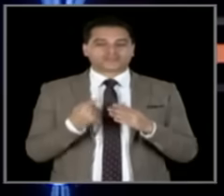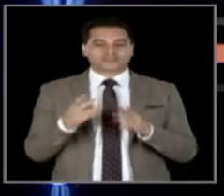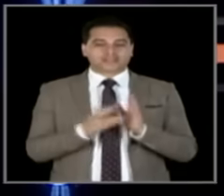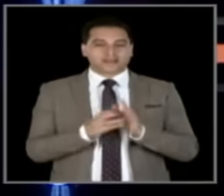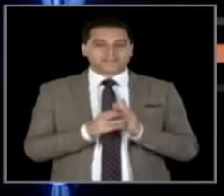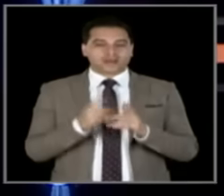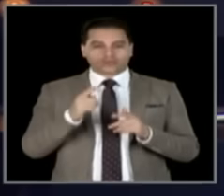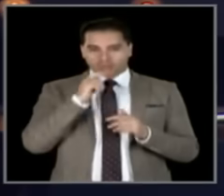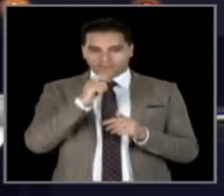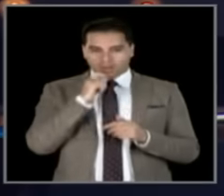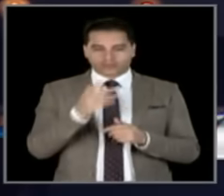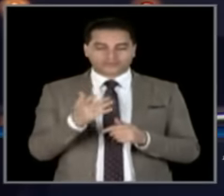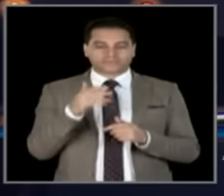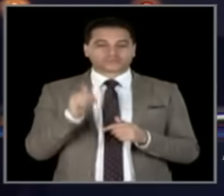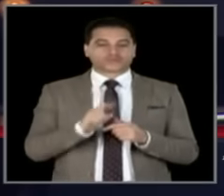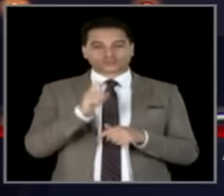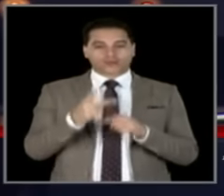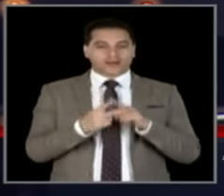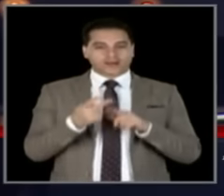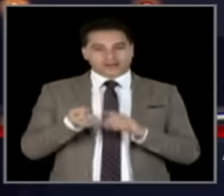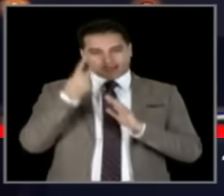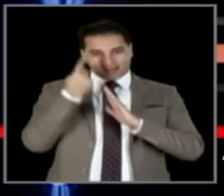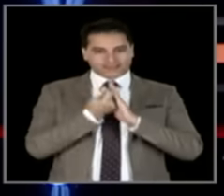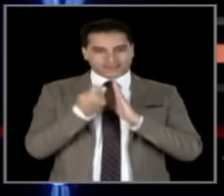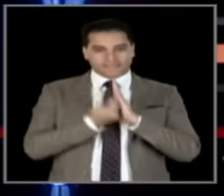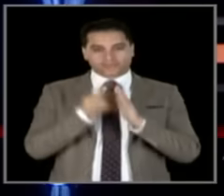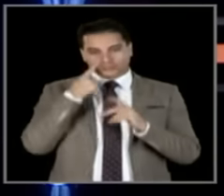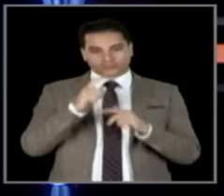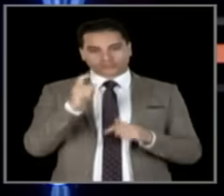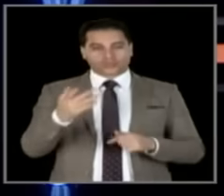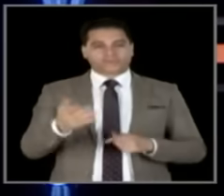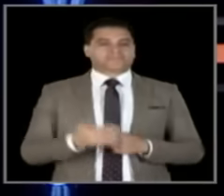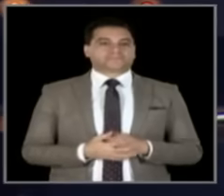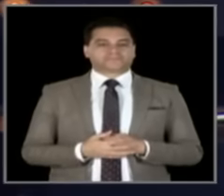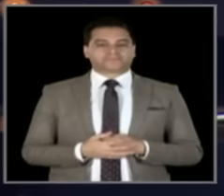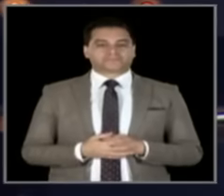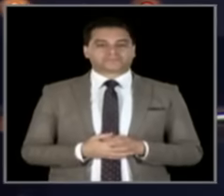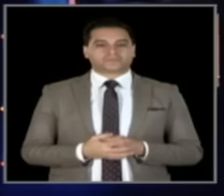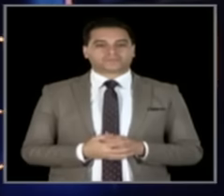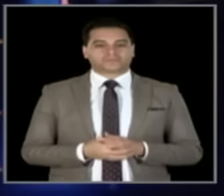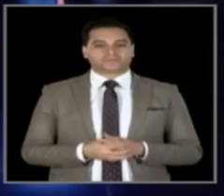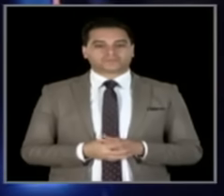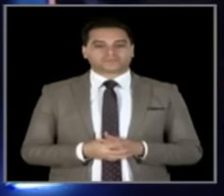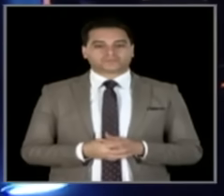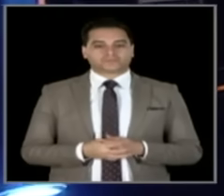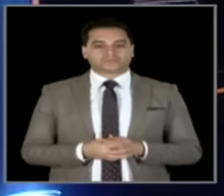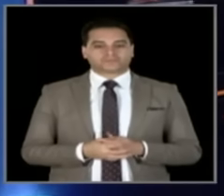جامعة دمياط. سؤالين في الأدب. جامعة دمياط، أدب وسؤال.